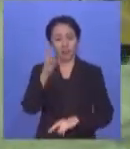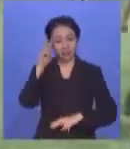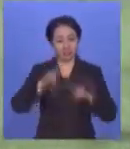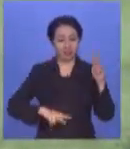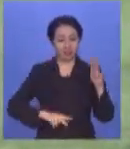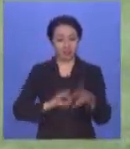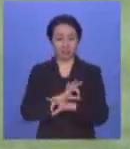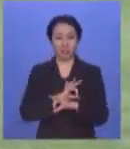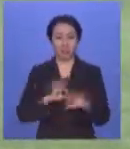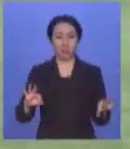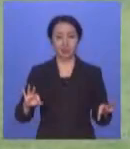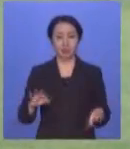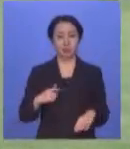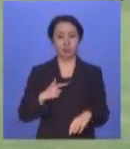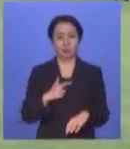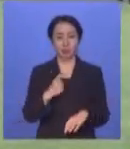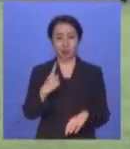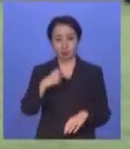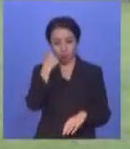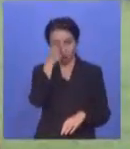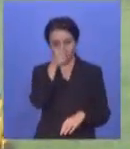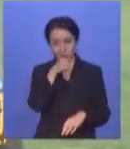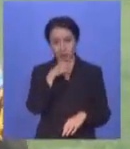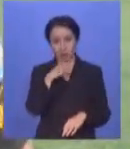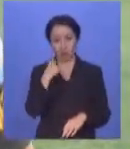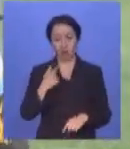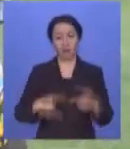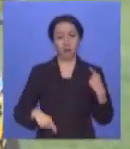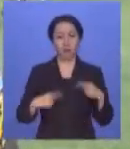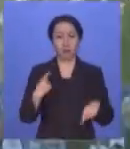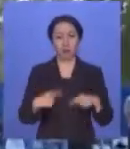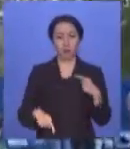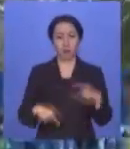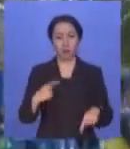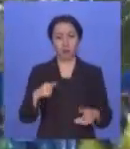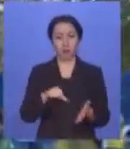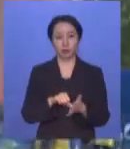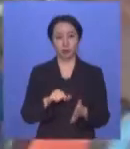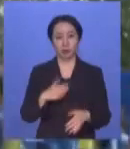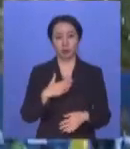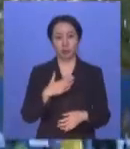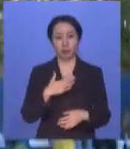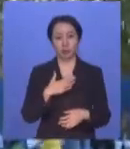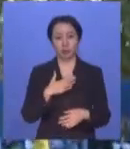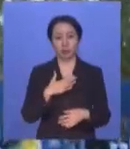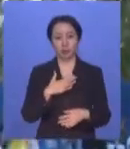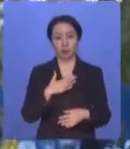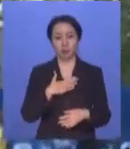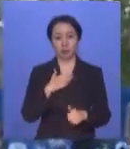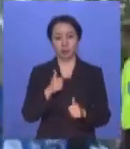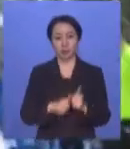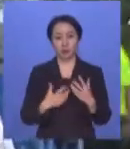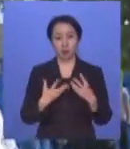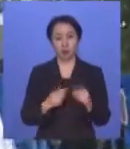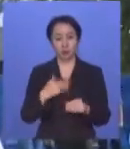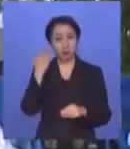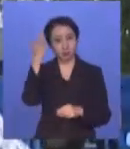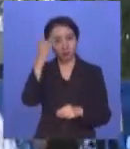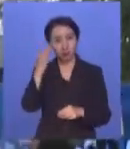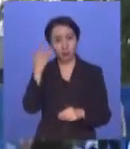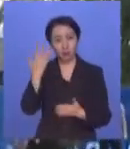Мен 1 жыл футболға барып жатырмын. Менде көп армандар